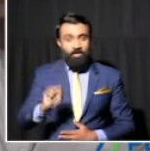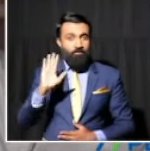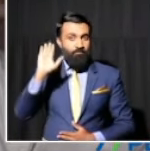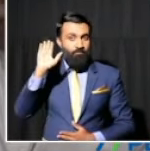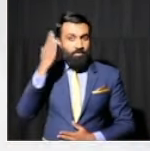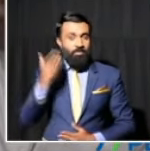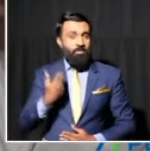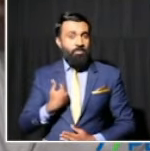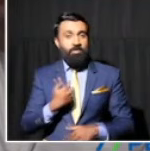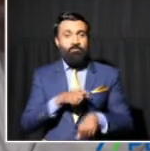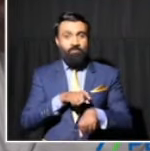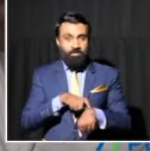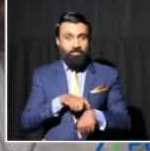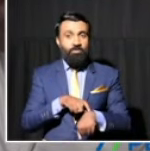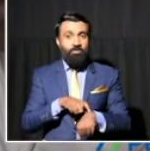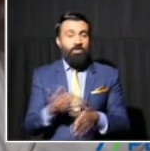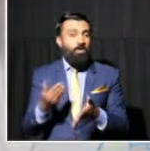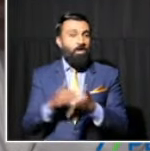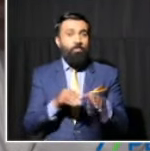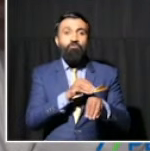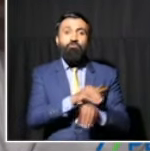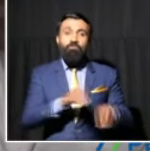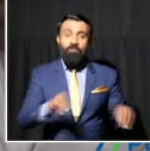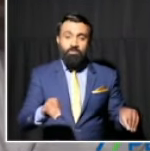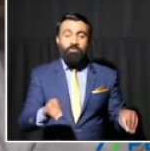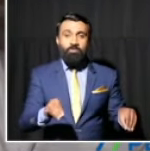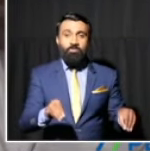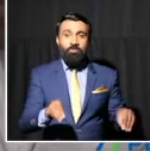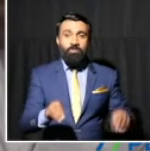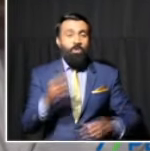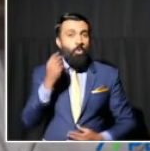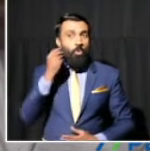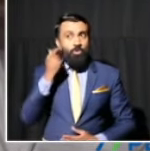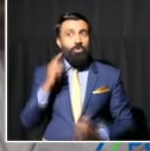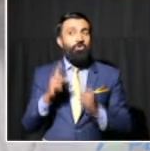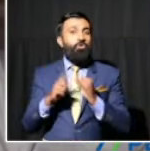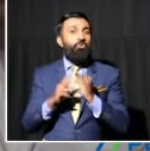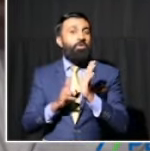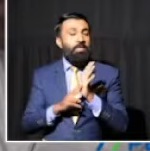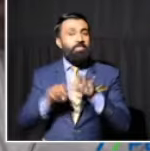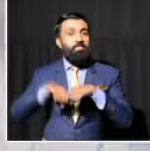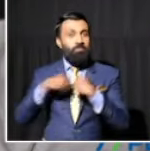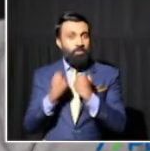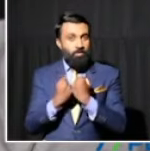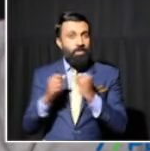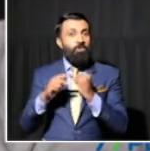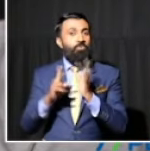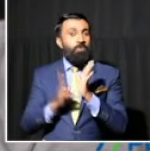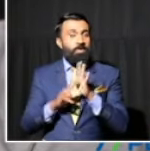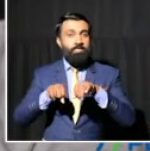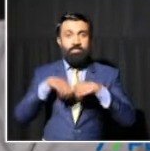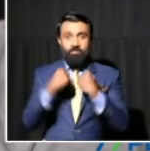අපිට අවස්ථාව තියෙන ආපෝ යලි වගාවට යොදවන්න. මේක වෙනලා තියෙන ඔස්ට්‍රේලියාවේ යුනයිටඩ් සෝල සමාගම. යුනයිටඩ් සෝල